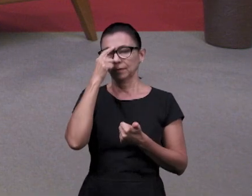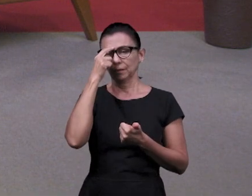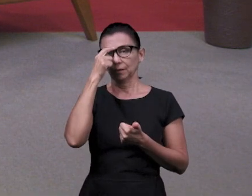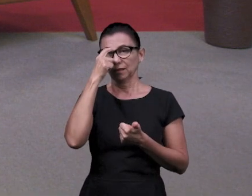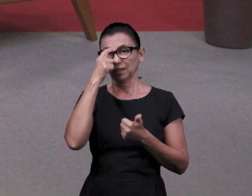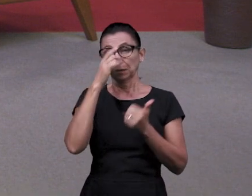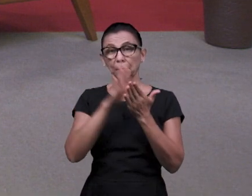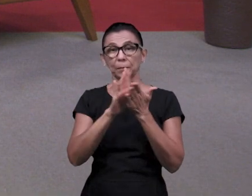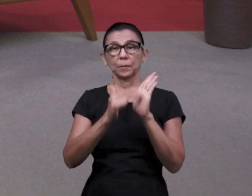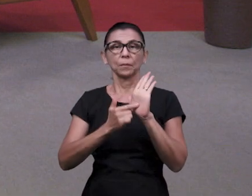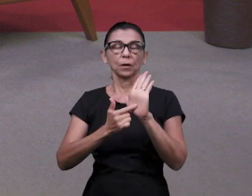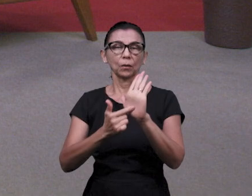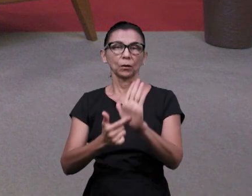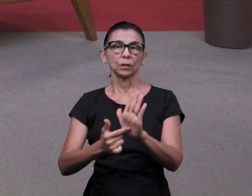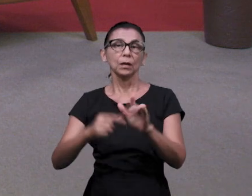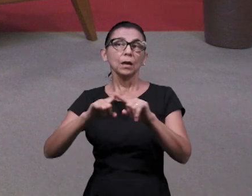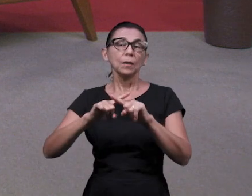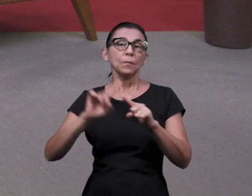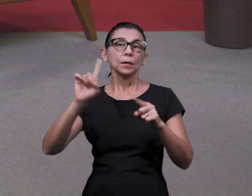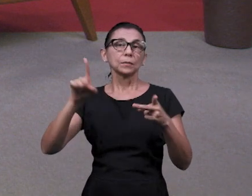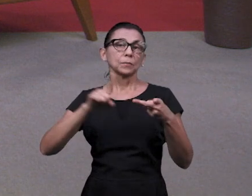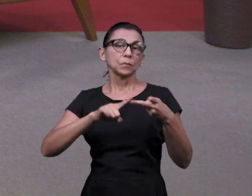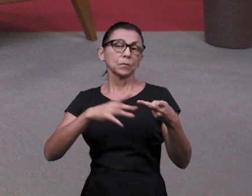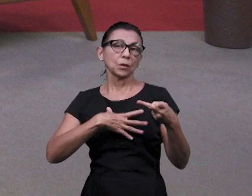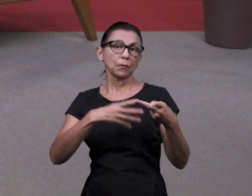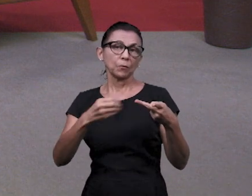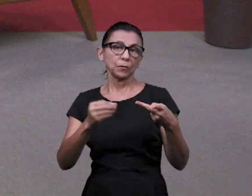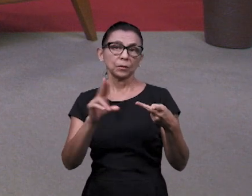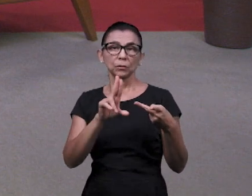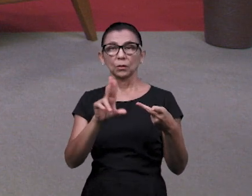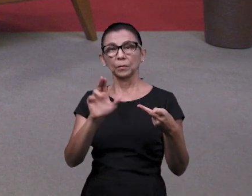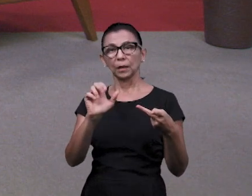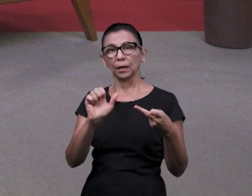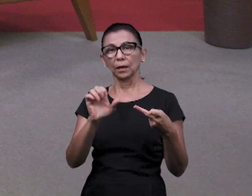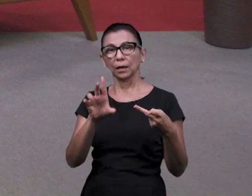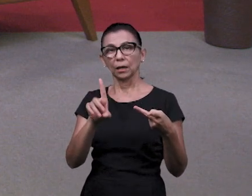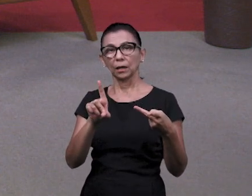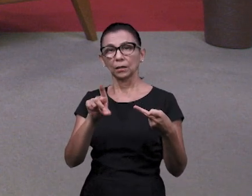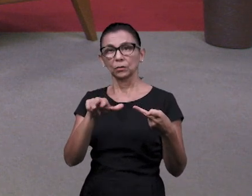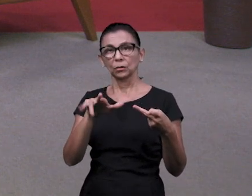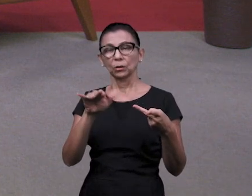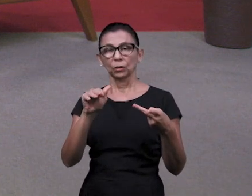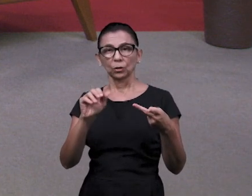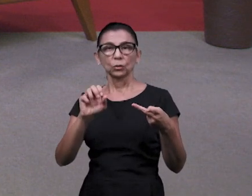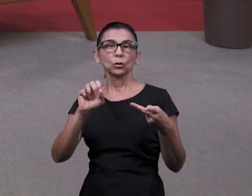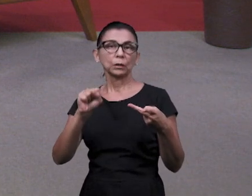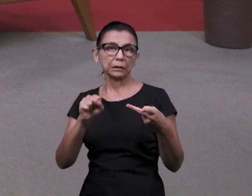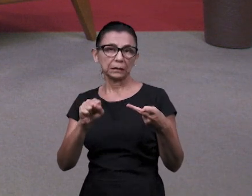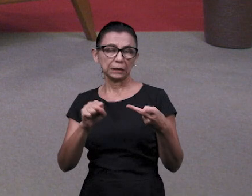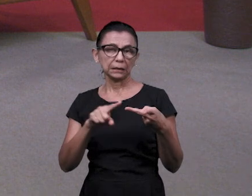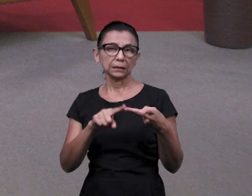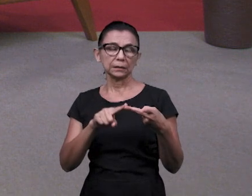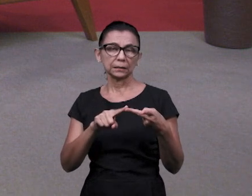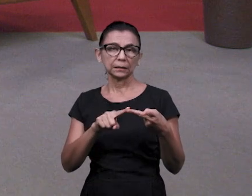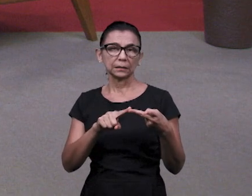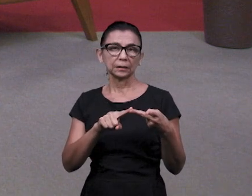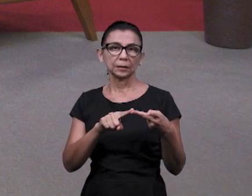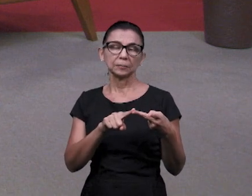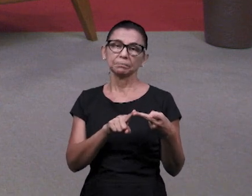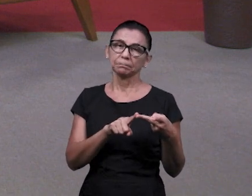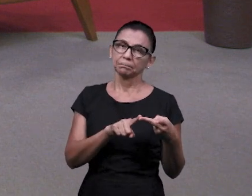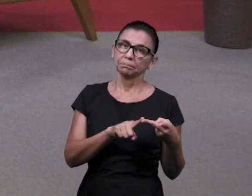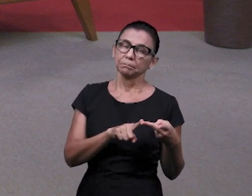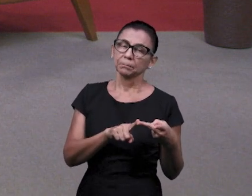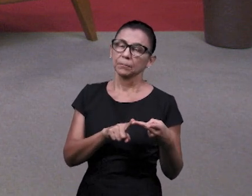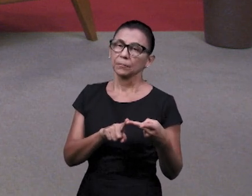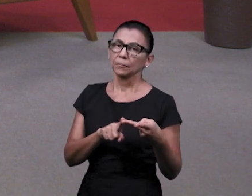Il y a un texte clair qui montre cela. Mais il y a eu un autre fils appelé Adonijah. Et je pense